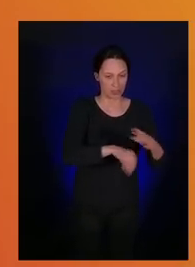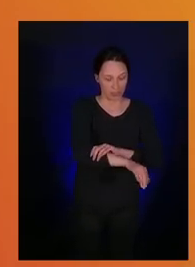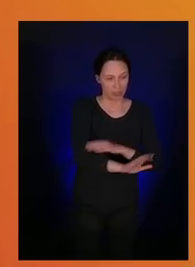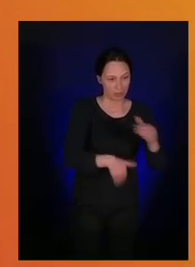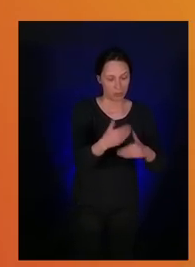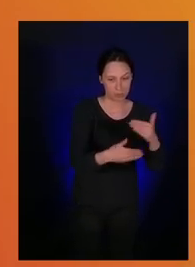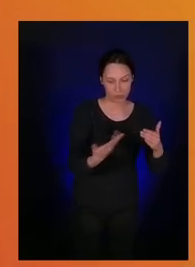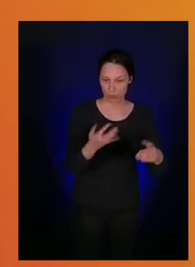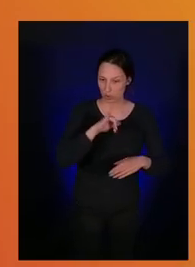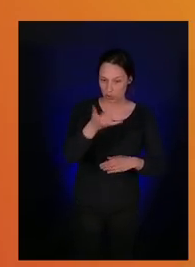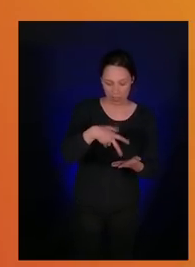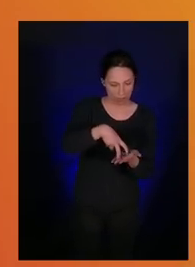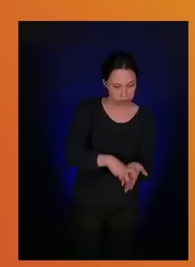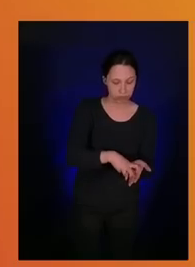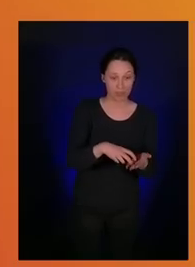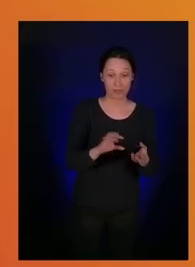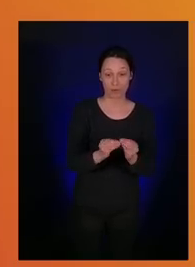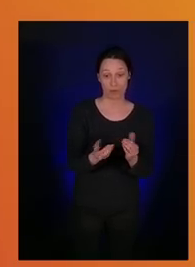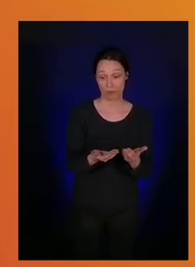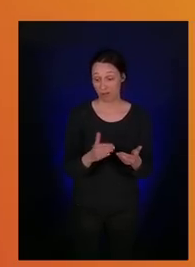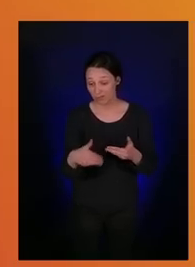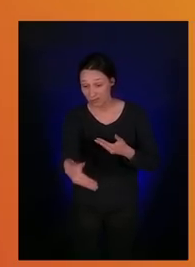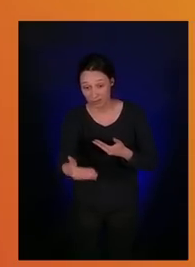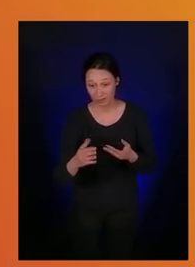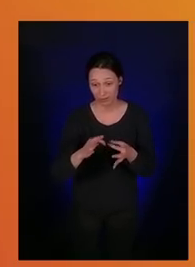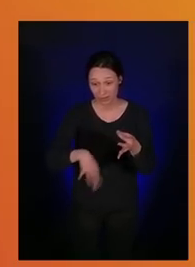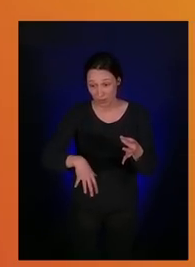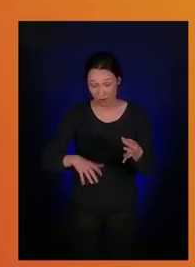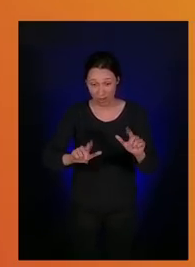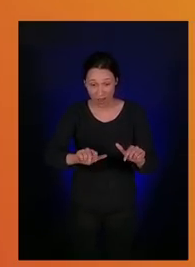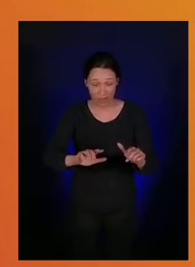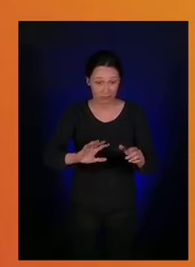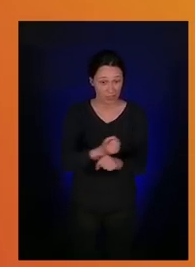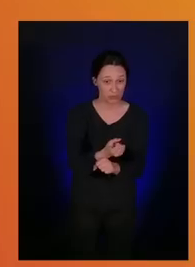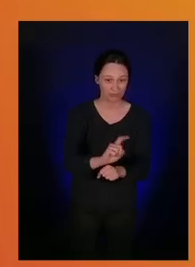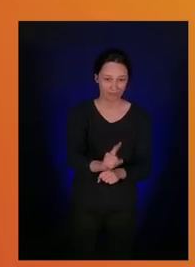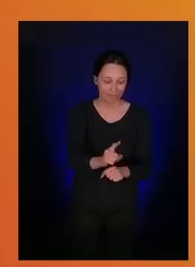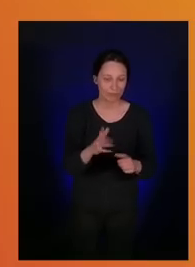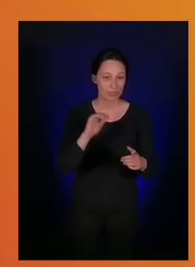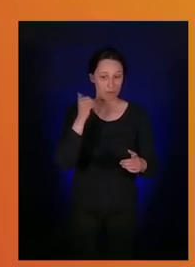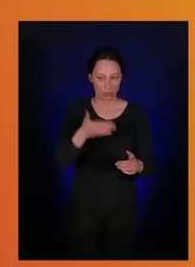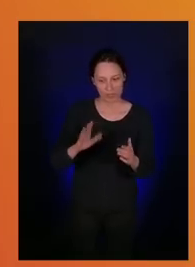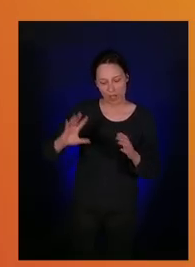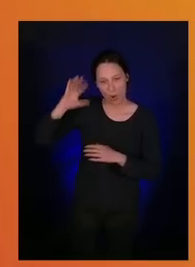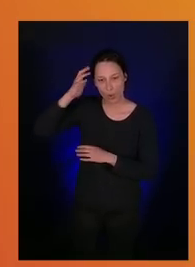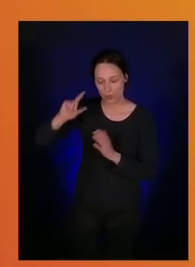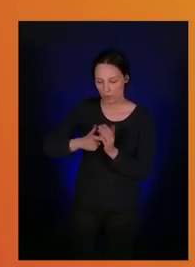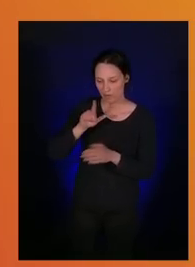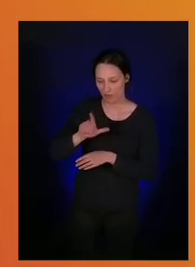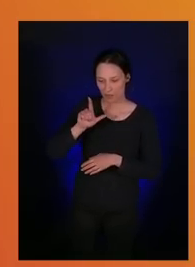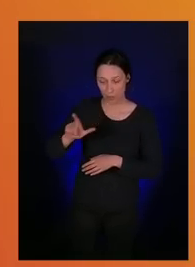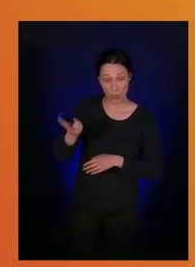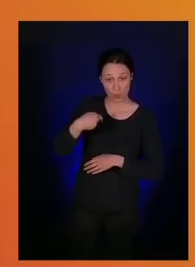progressé. Aucun bilan n'a été fait par la suite. C'est sur ce modèle-là que dès août 2022, nous nous sommes collectivement